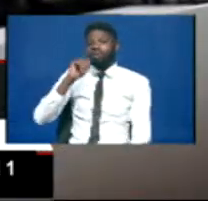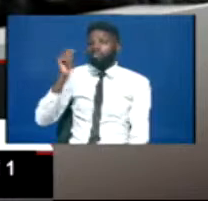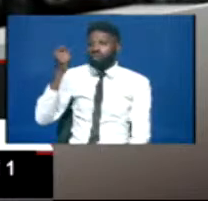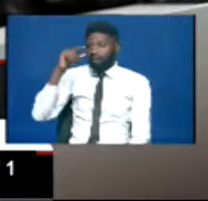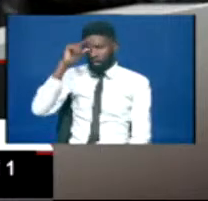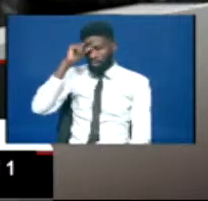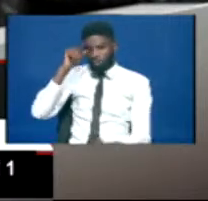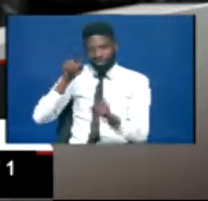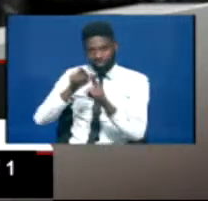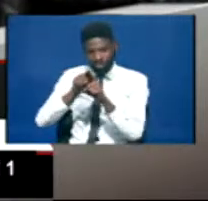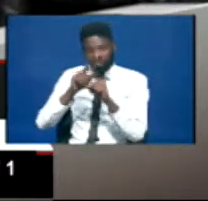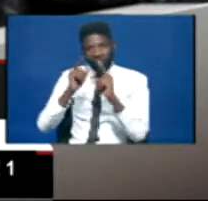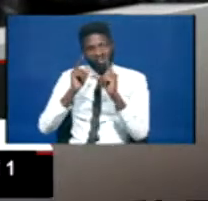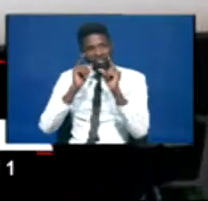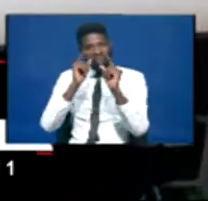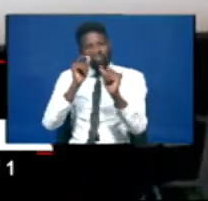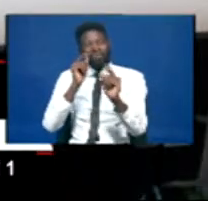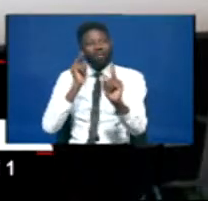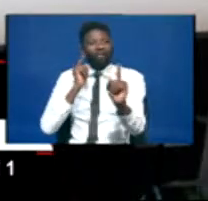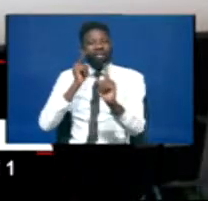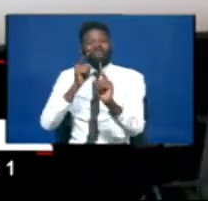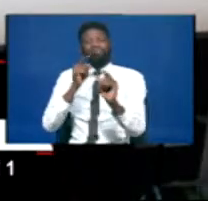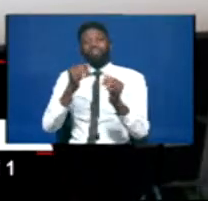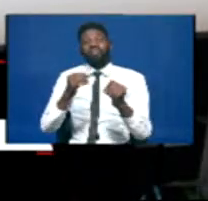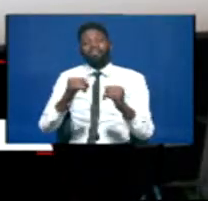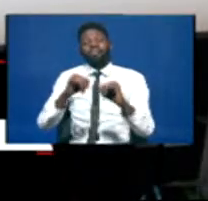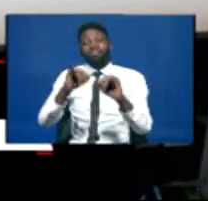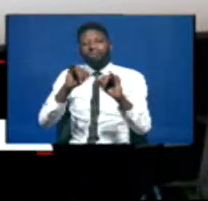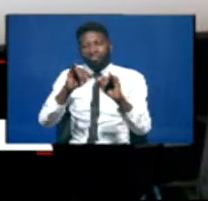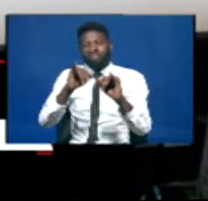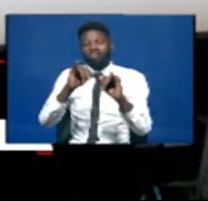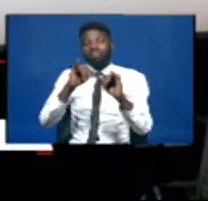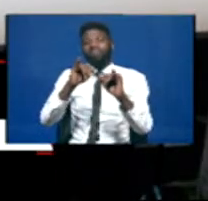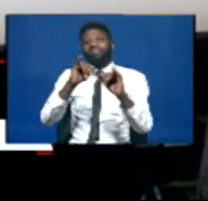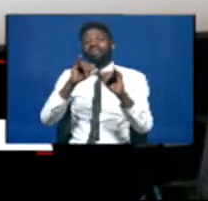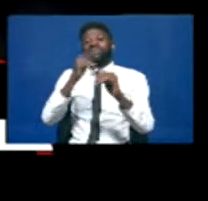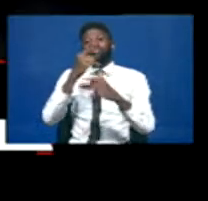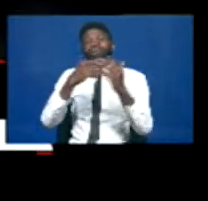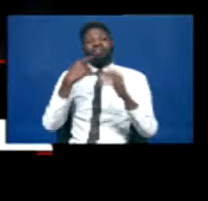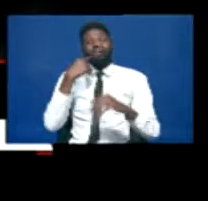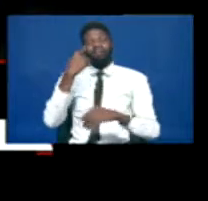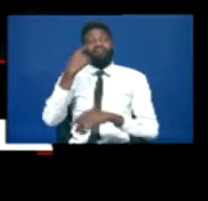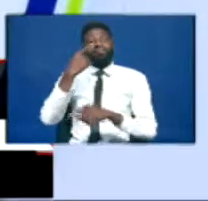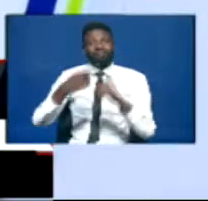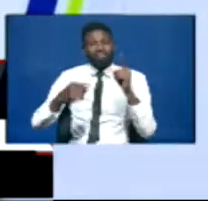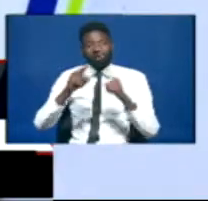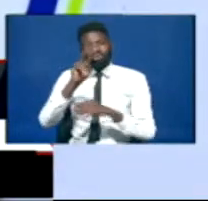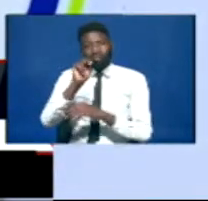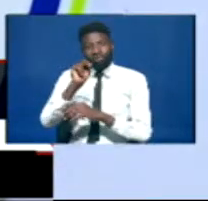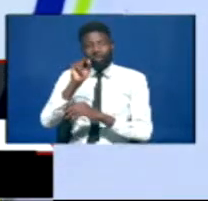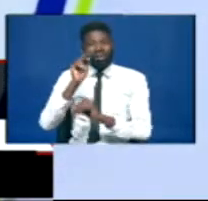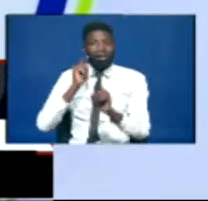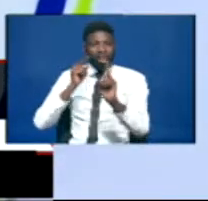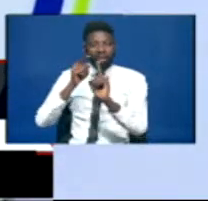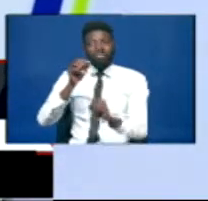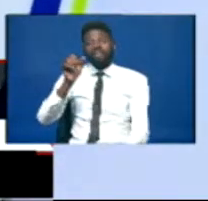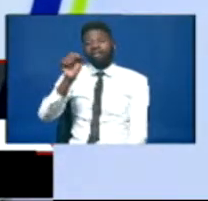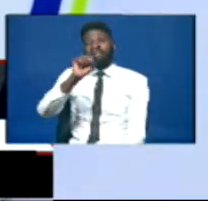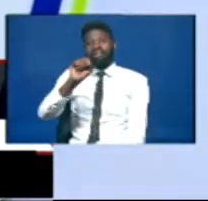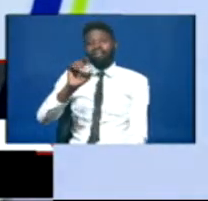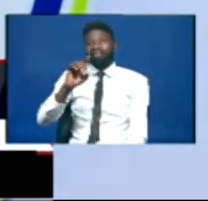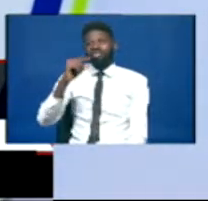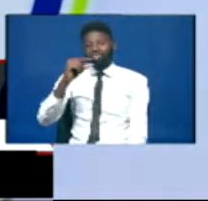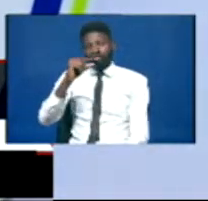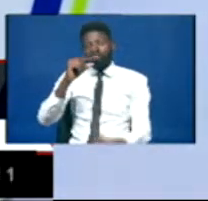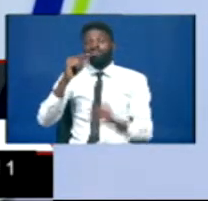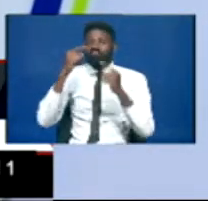cha utekelezaji wa muongo wa Umoja wa Mataifa wa kutimiza malengo yake ya maendeleo endelevu. Kwingineko, Ethiopia